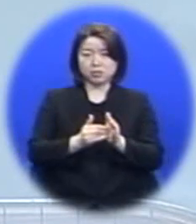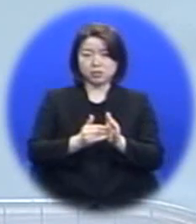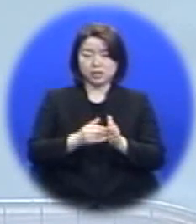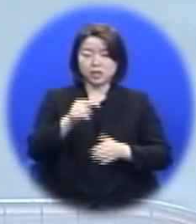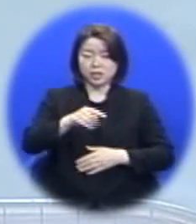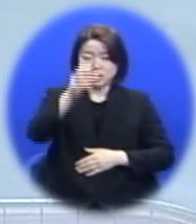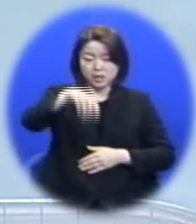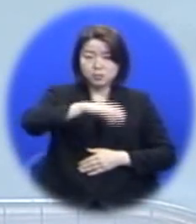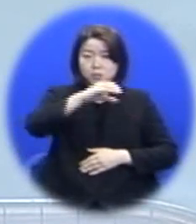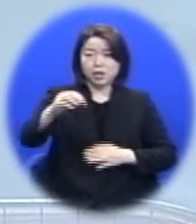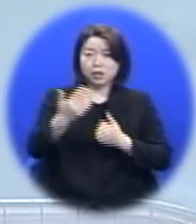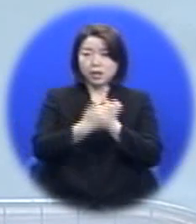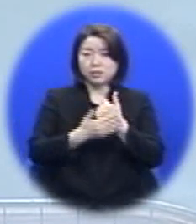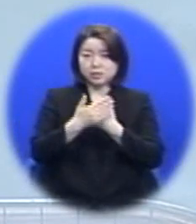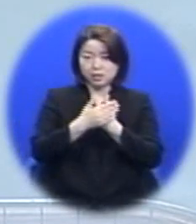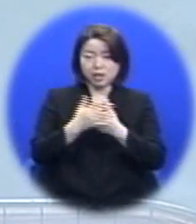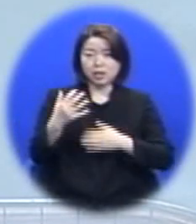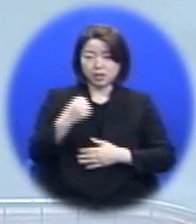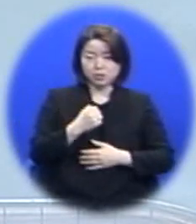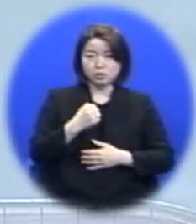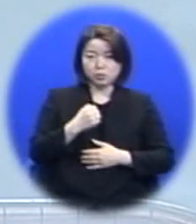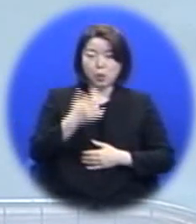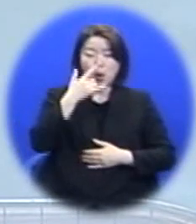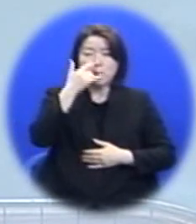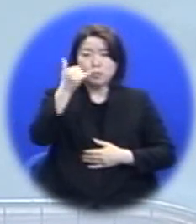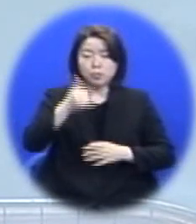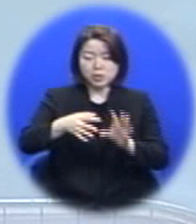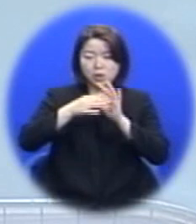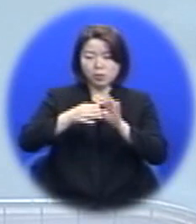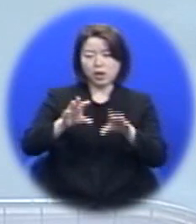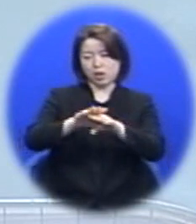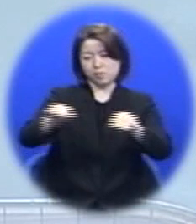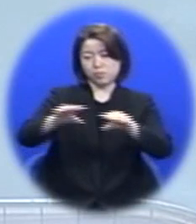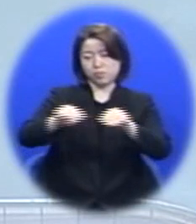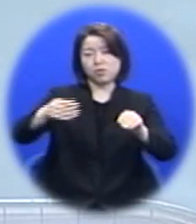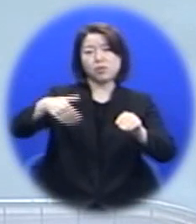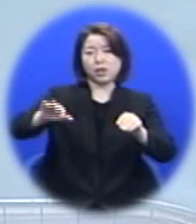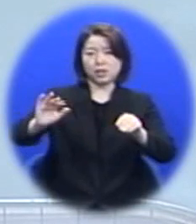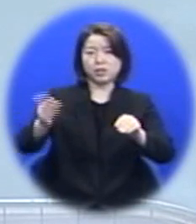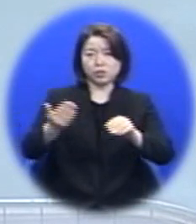은혜로 부모님과의 관계를 풀으라는 거예요.